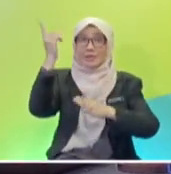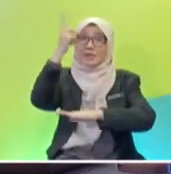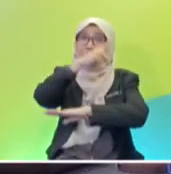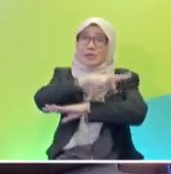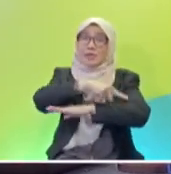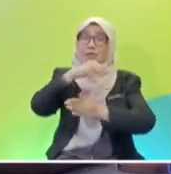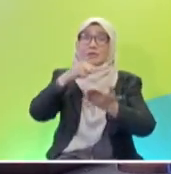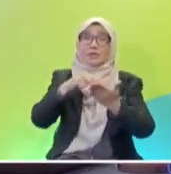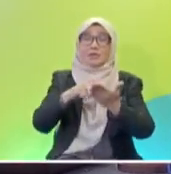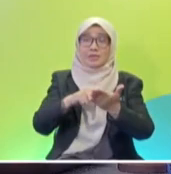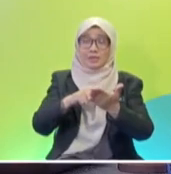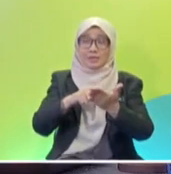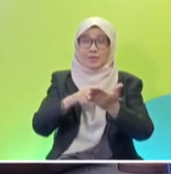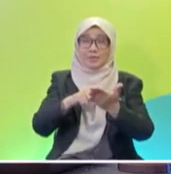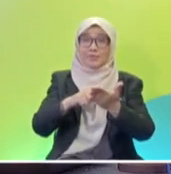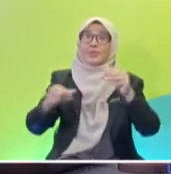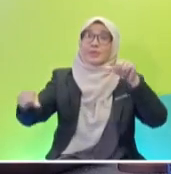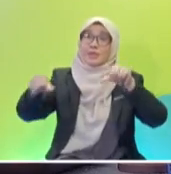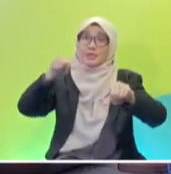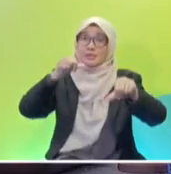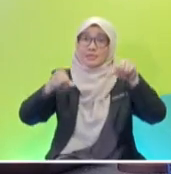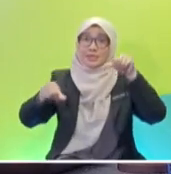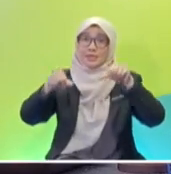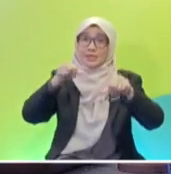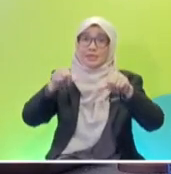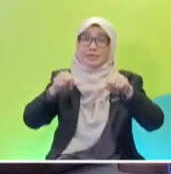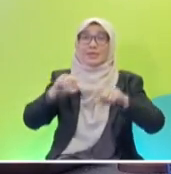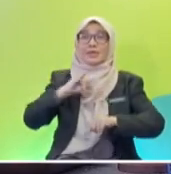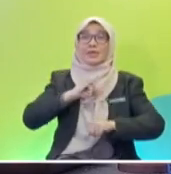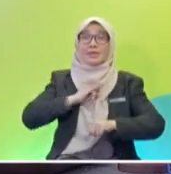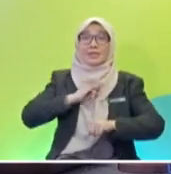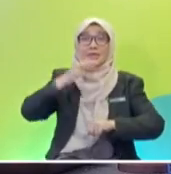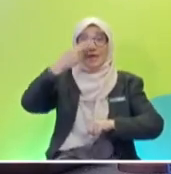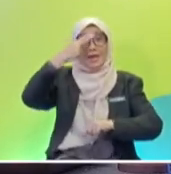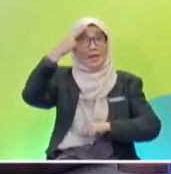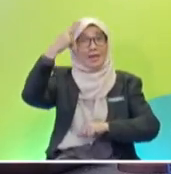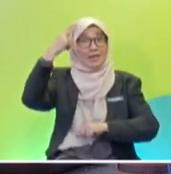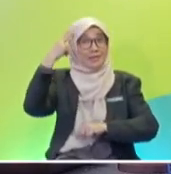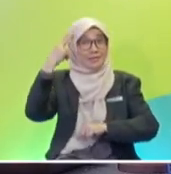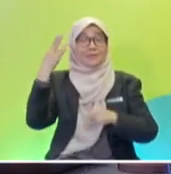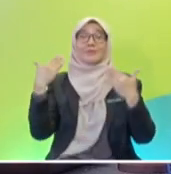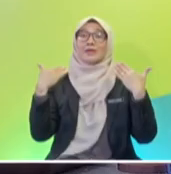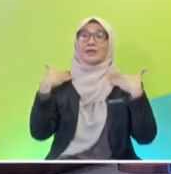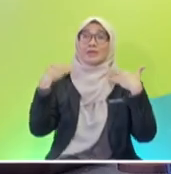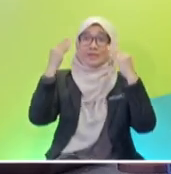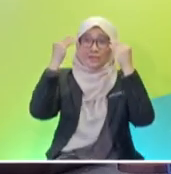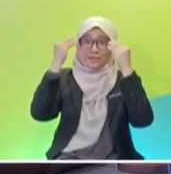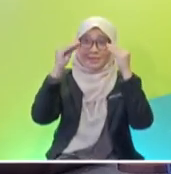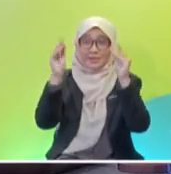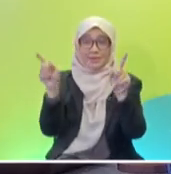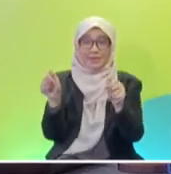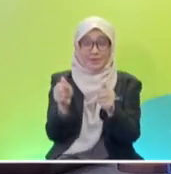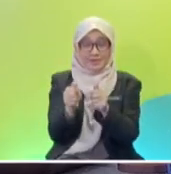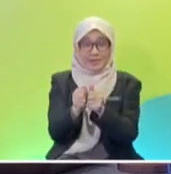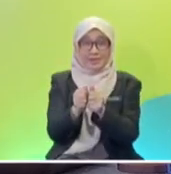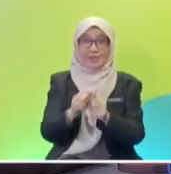tahu. Tentunya kita sedang belajar sains dan nama saya Hanif Sean dan hari ini ada cikgu bersama saya tentunya akan